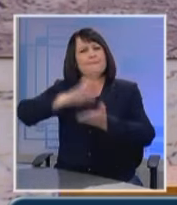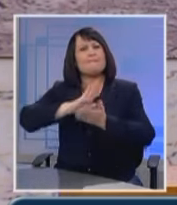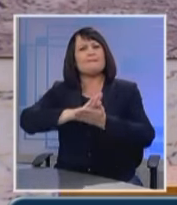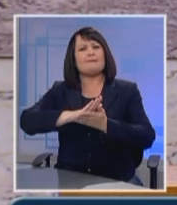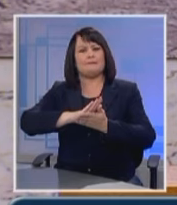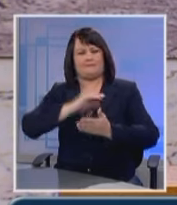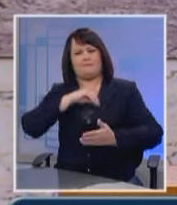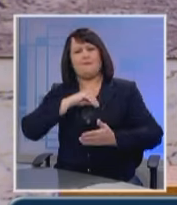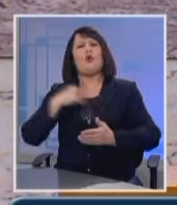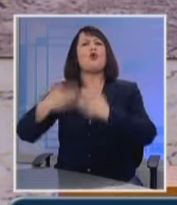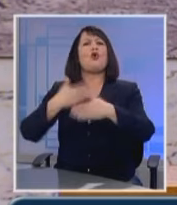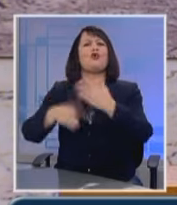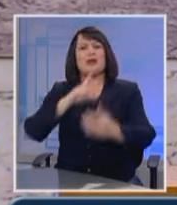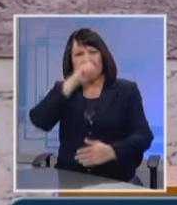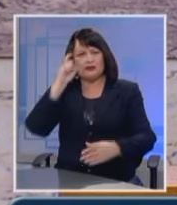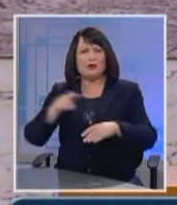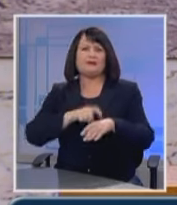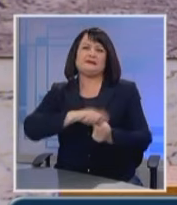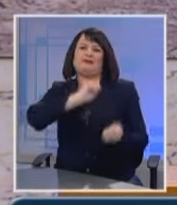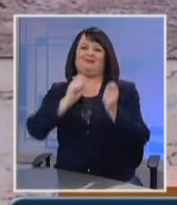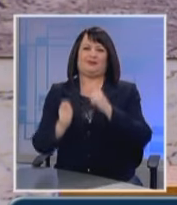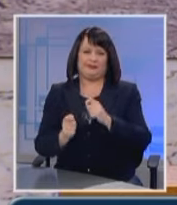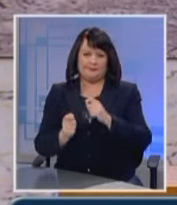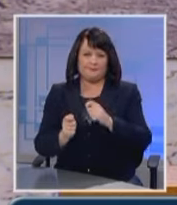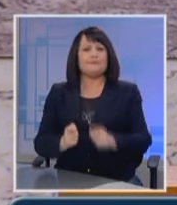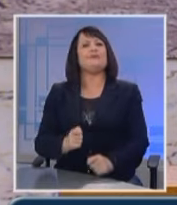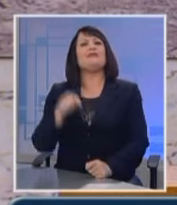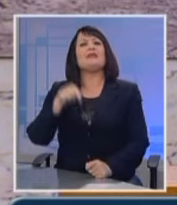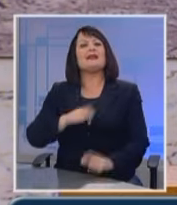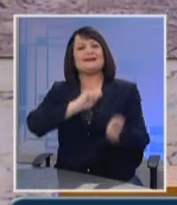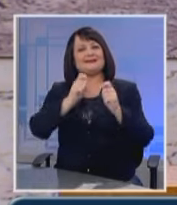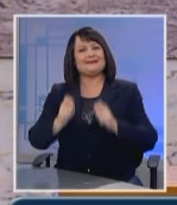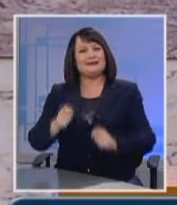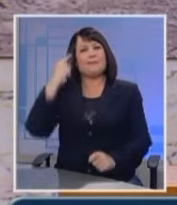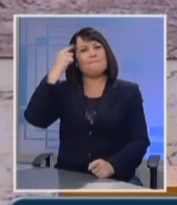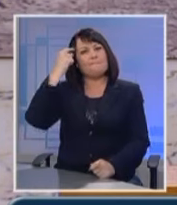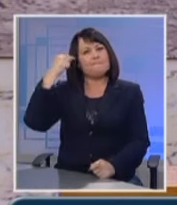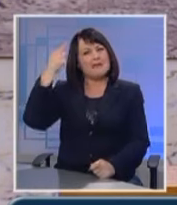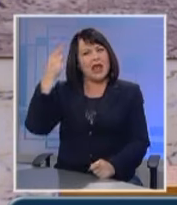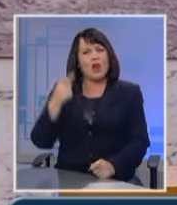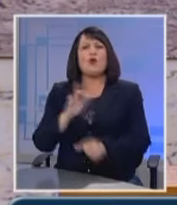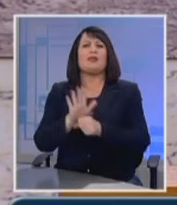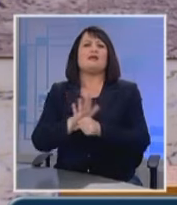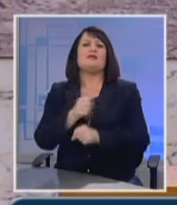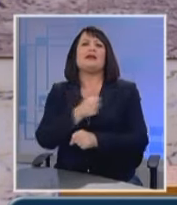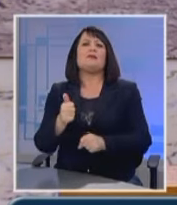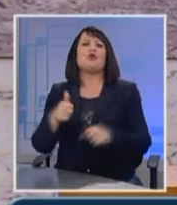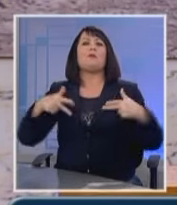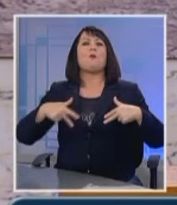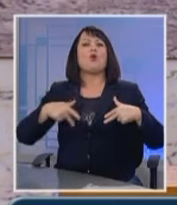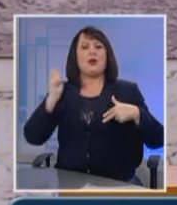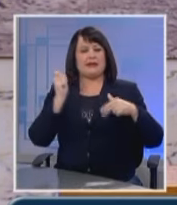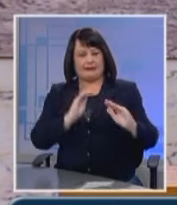αντιλήψεις που είναι τόσο δύσκολο να αλλάξουν. Για να αλλάξουν οι νοοτροπίες δεν φτάνει η πρόνοια της